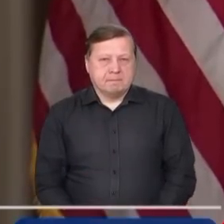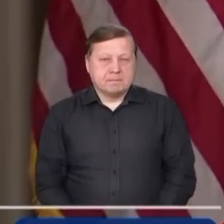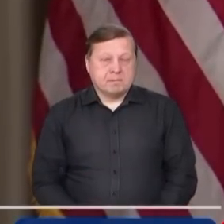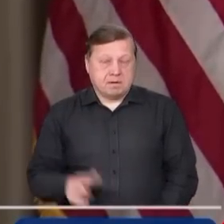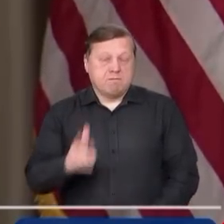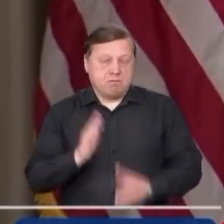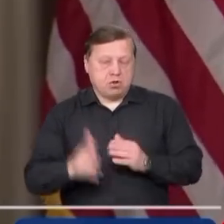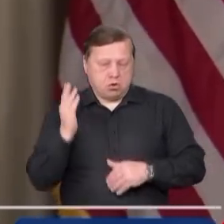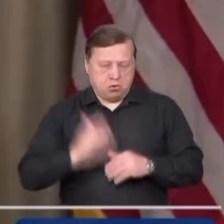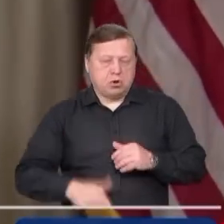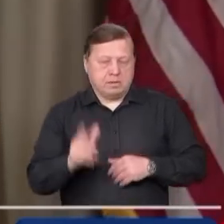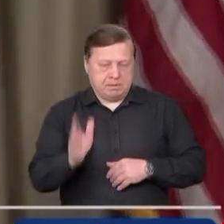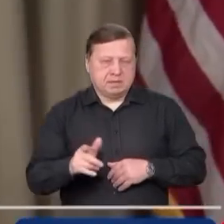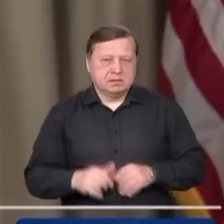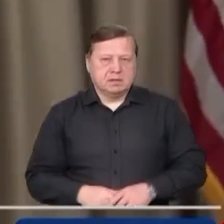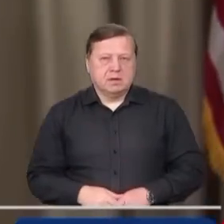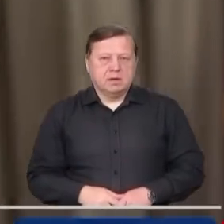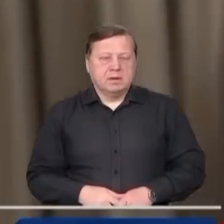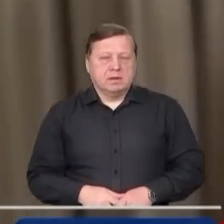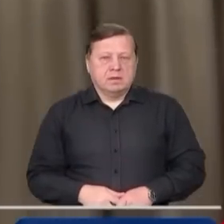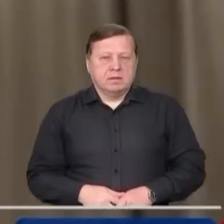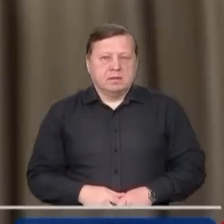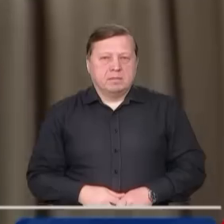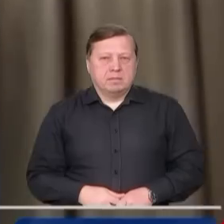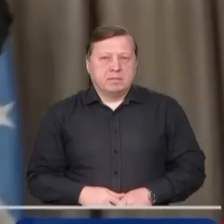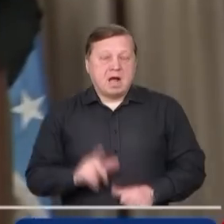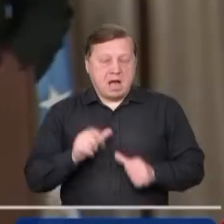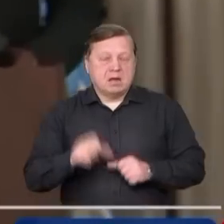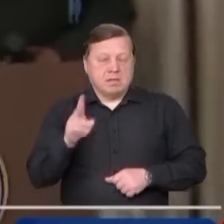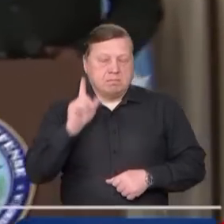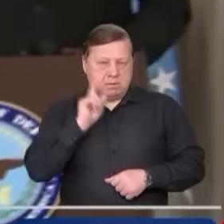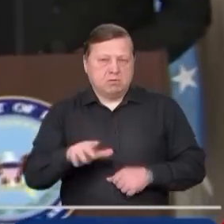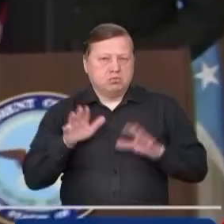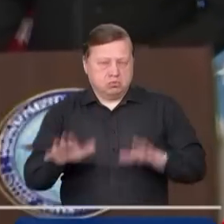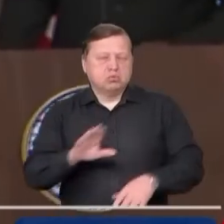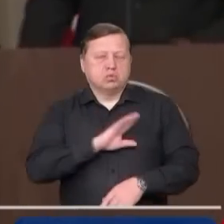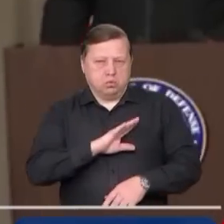wojny, ale generalnie były po obu stronach ogromne straty. Dziękuję